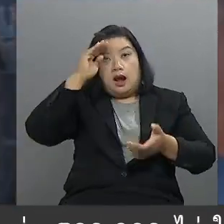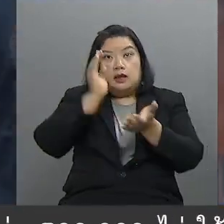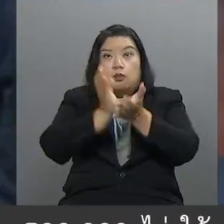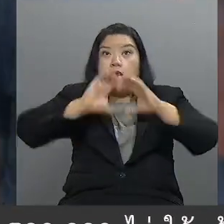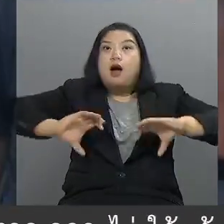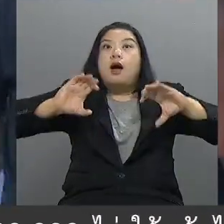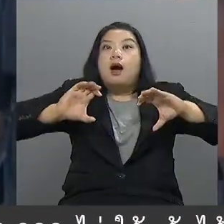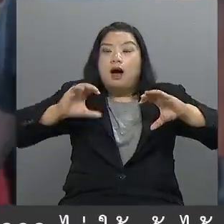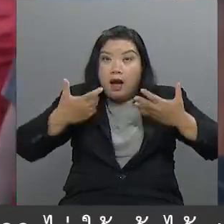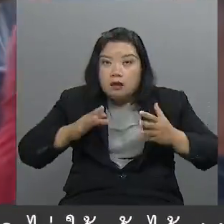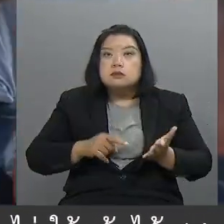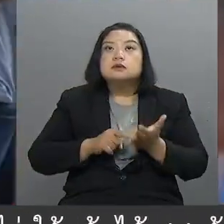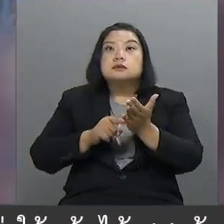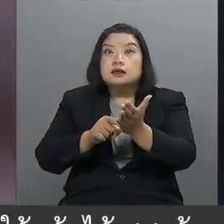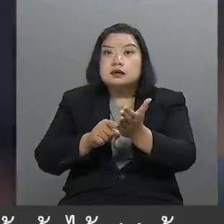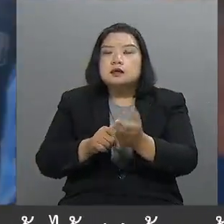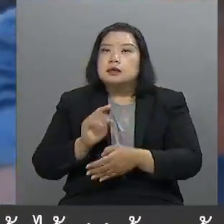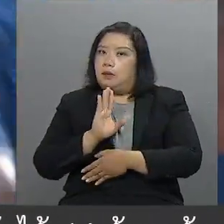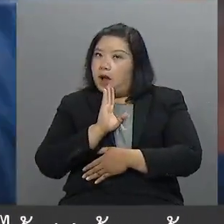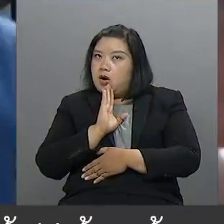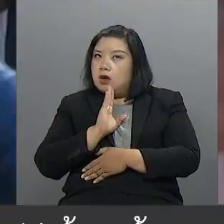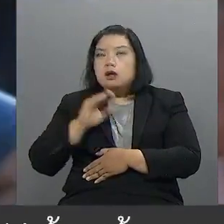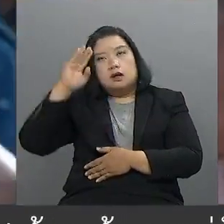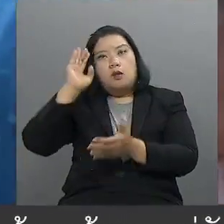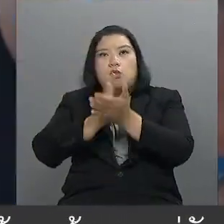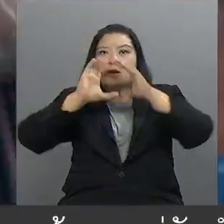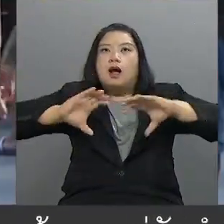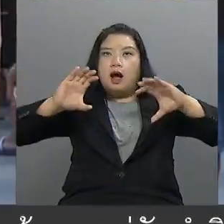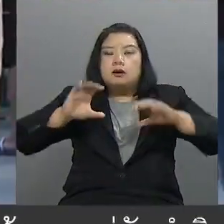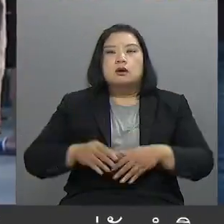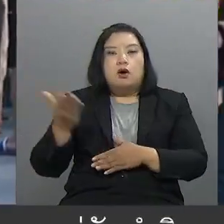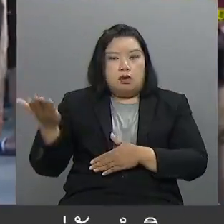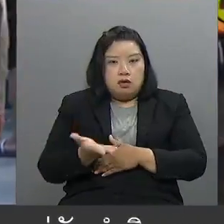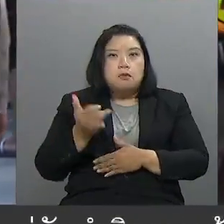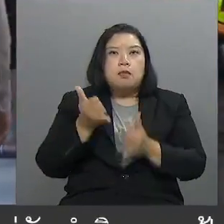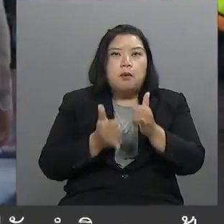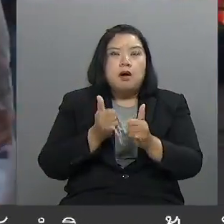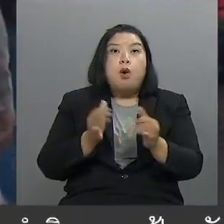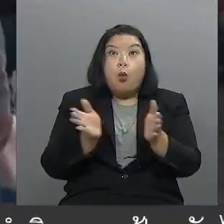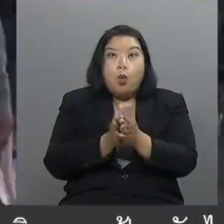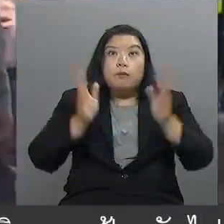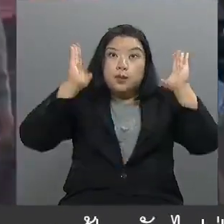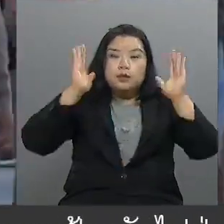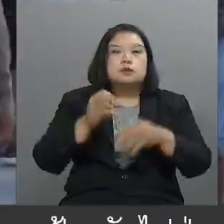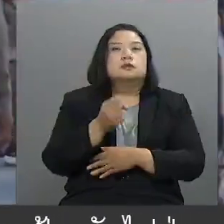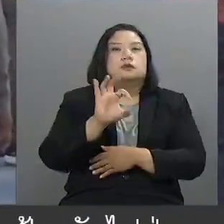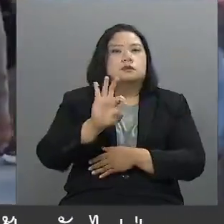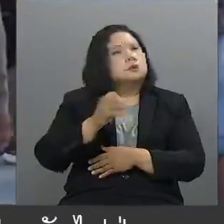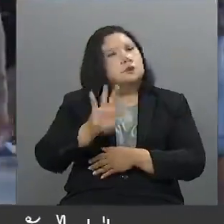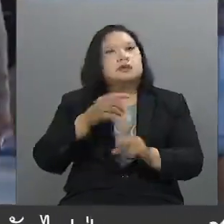คดีโดยคาดว่ายาการจะนัดฟังคำสั่งคดีอีกครั้งไม่เกินวันที่ 24กันยายนนี้ค่ะ